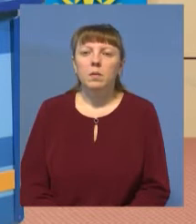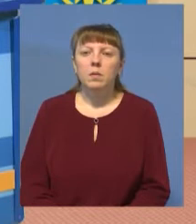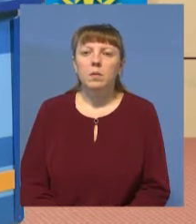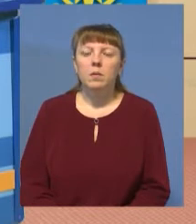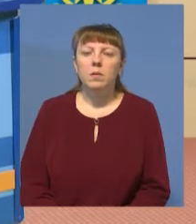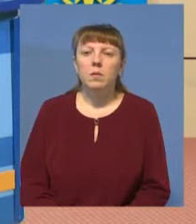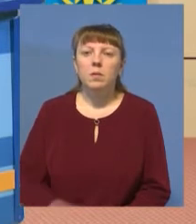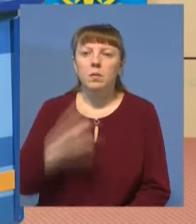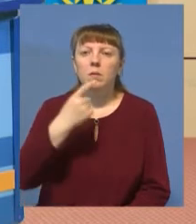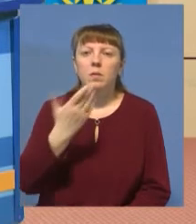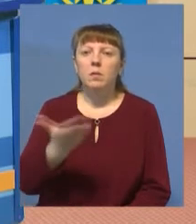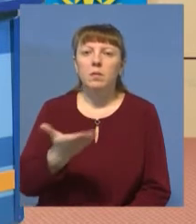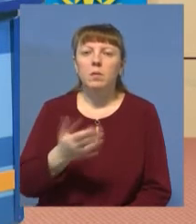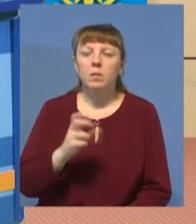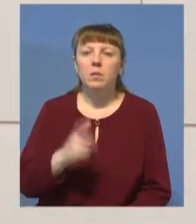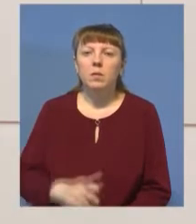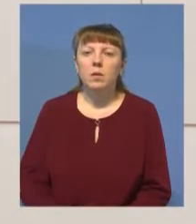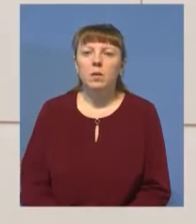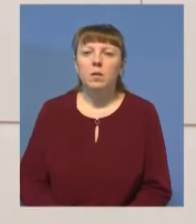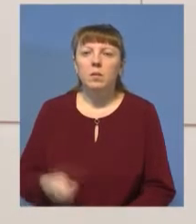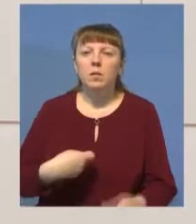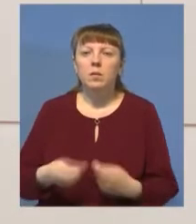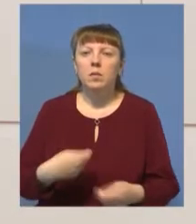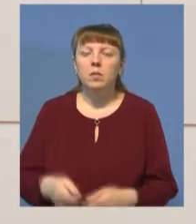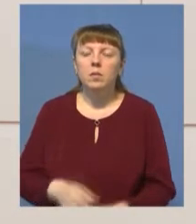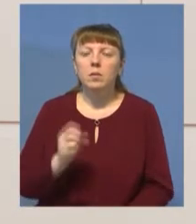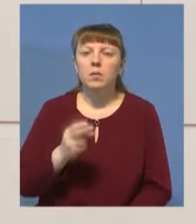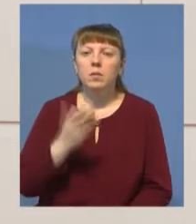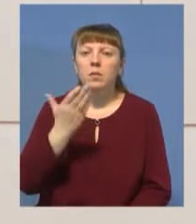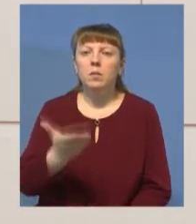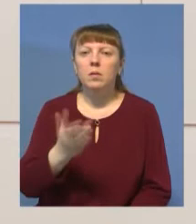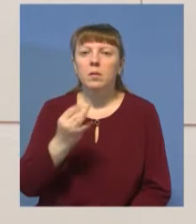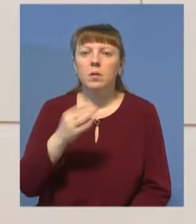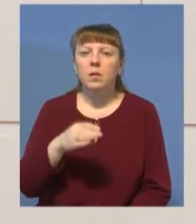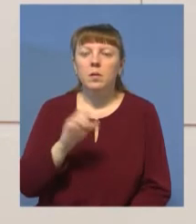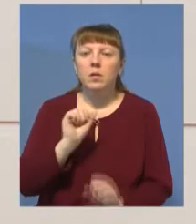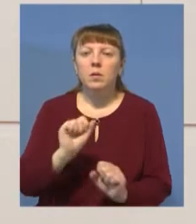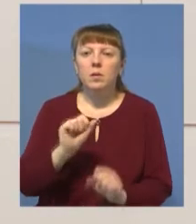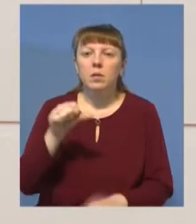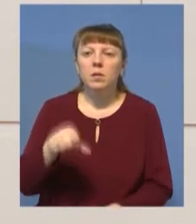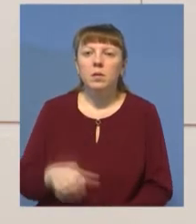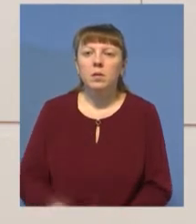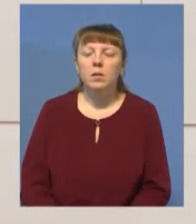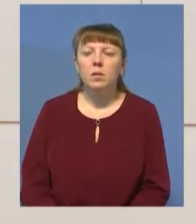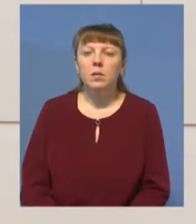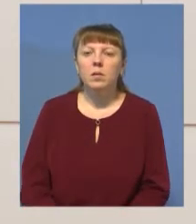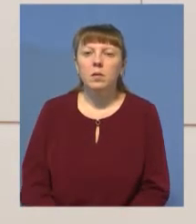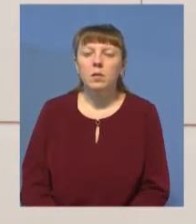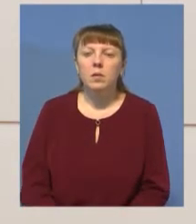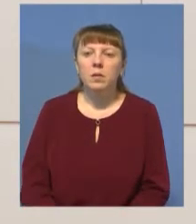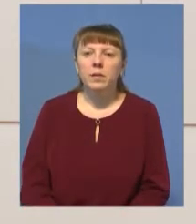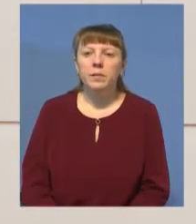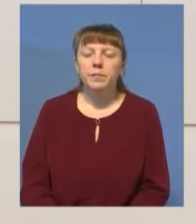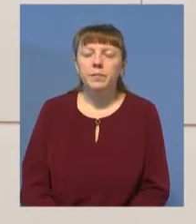лицу, предоставившему данные услуги, либо к продавцу, как обращение в комитет по защите прав потребителей, только лишь после этого